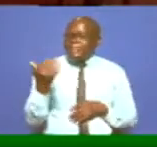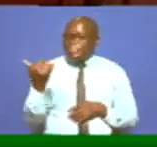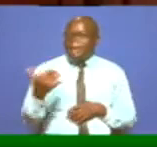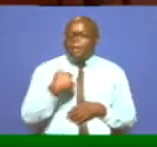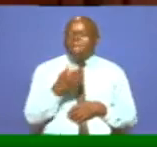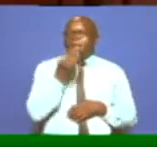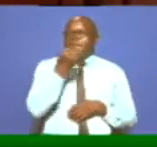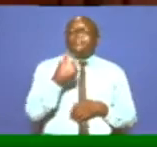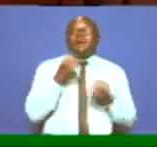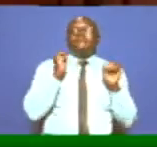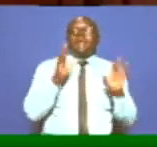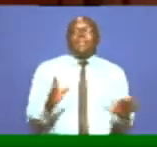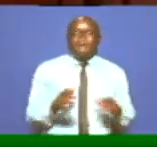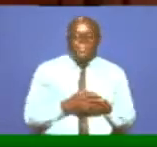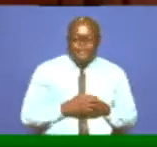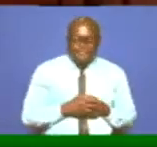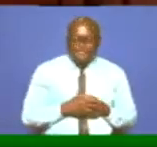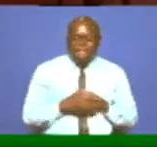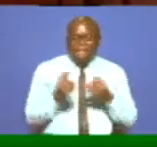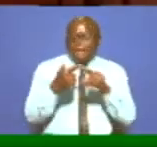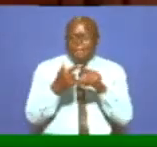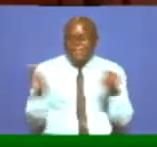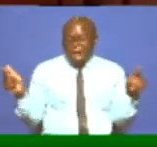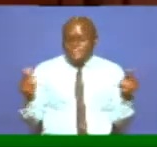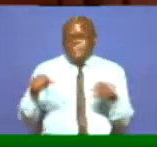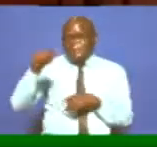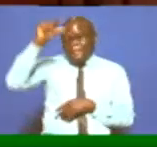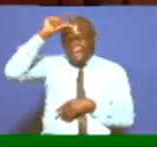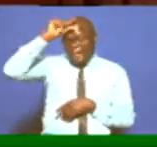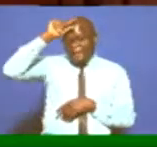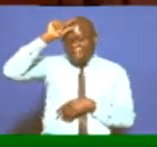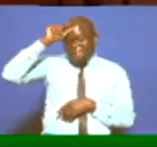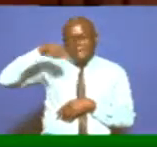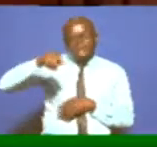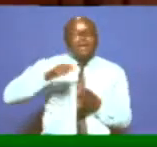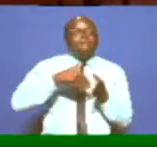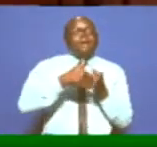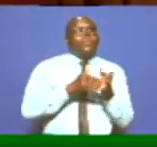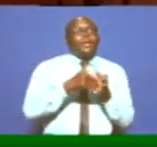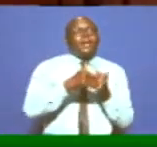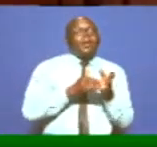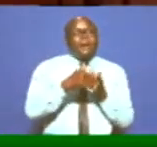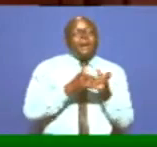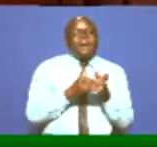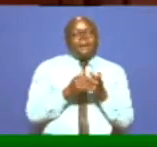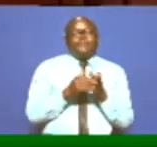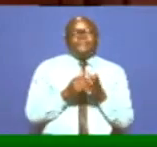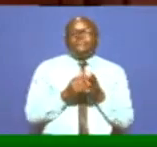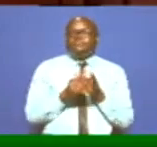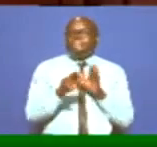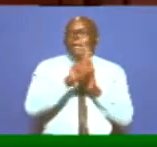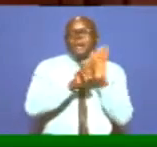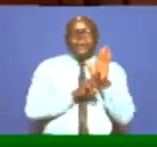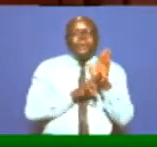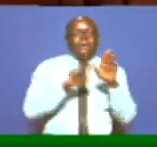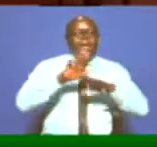chakula. Lakini serikali inazembea. Haijaweka mikakati ya kutosha. Kwa hivyo